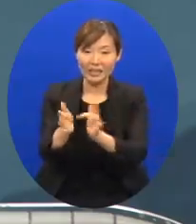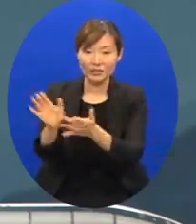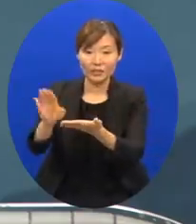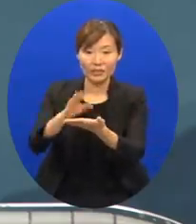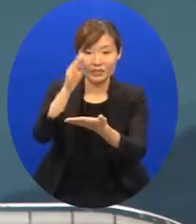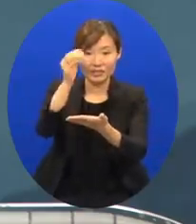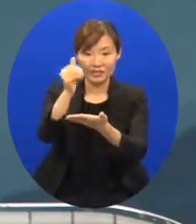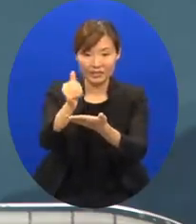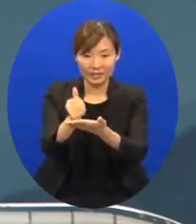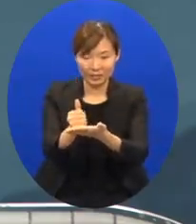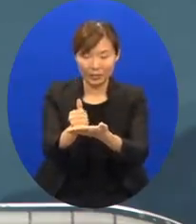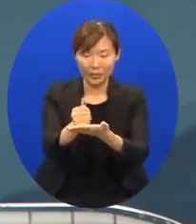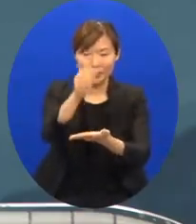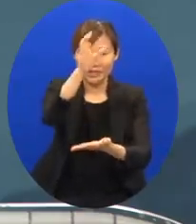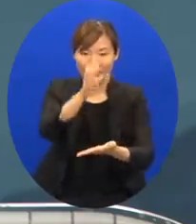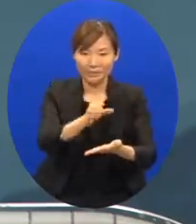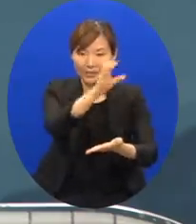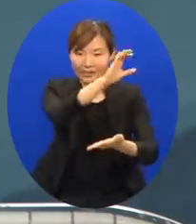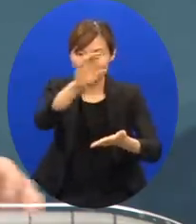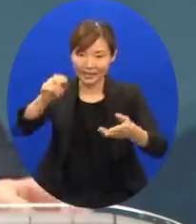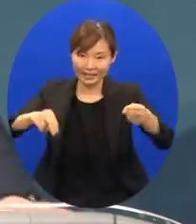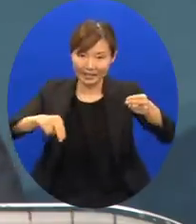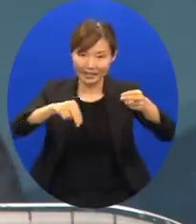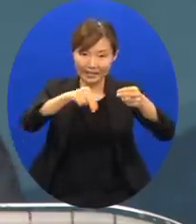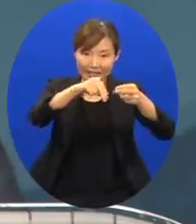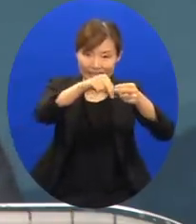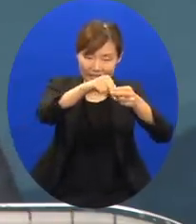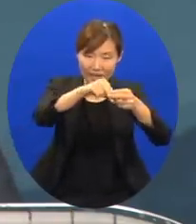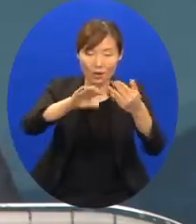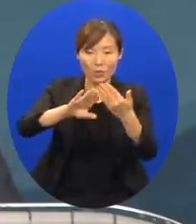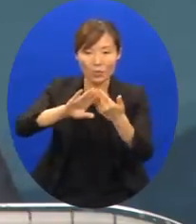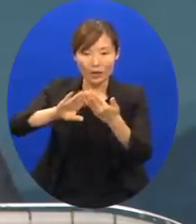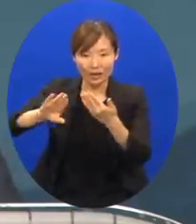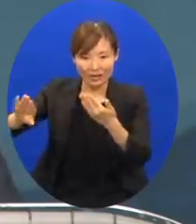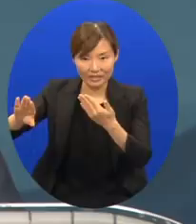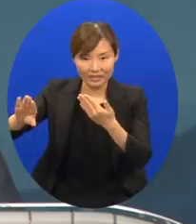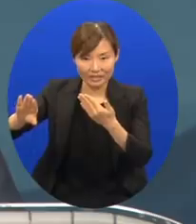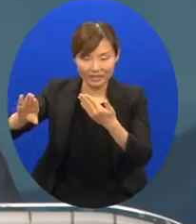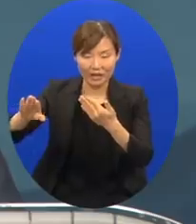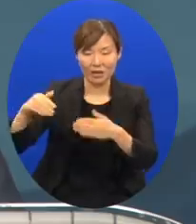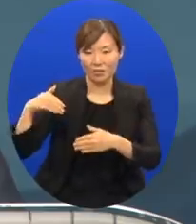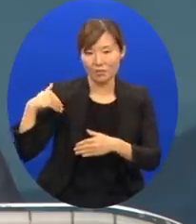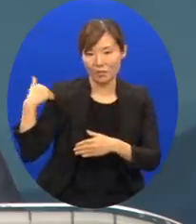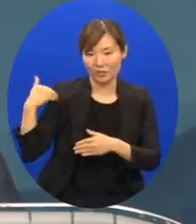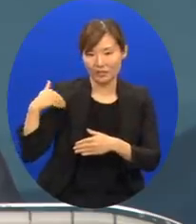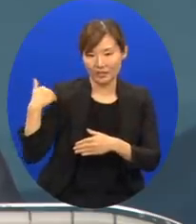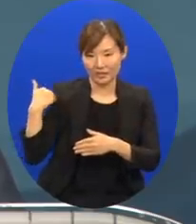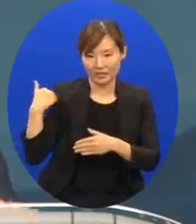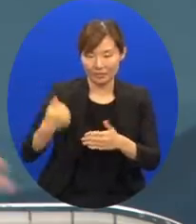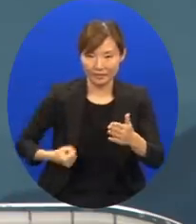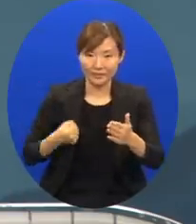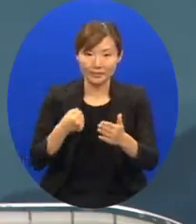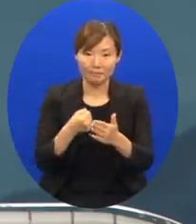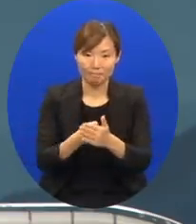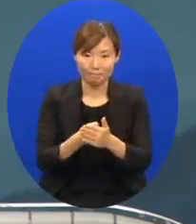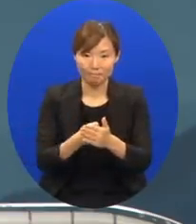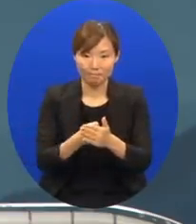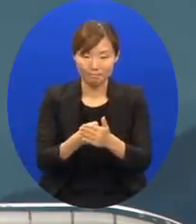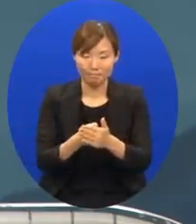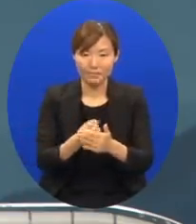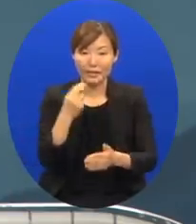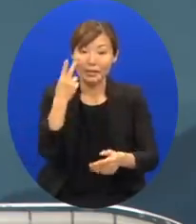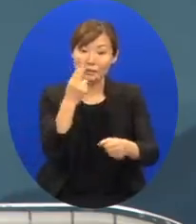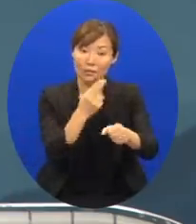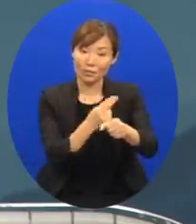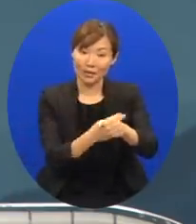곧 십자가에 달리신 그 분 밖에는 아무것도 알지 않기도 작정 하였습니다 사도 바울이 이렇게